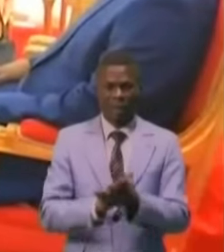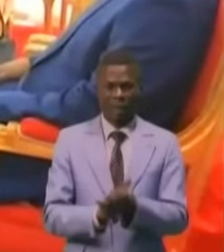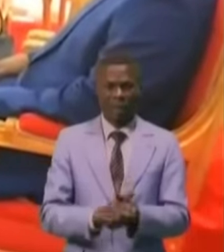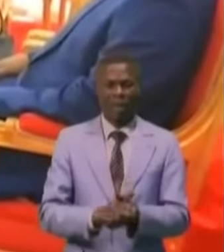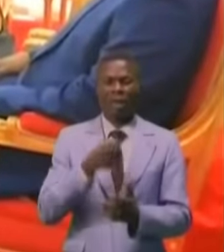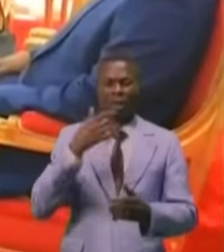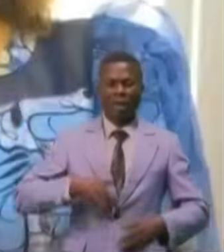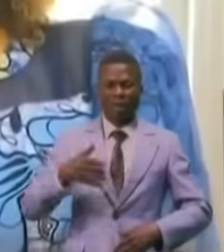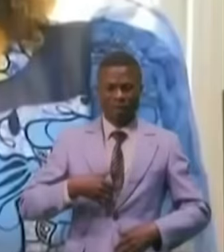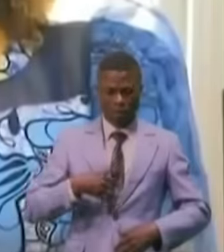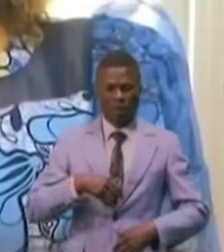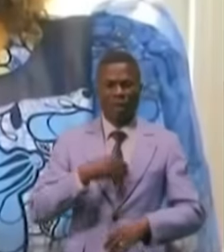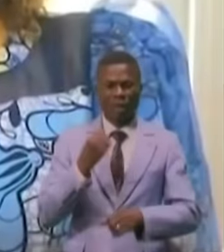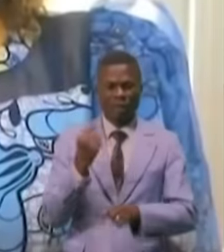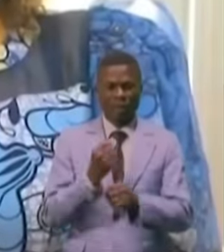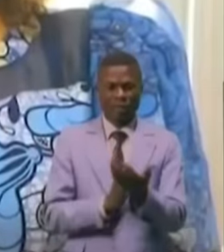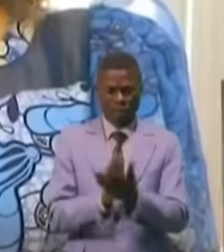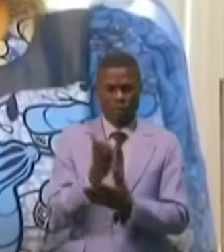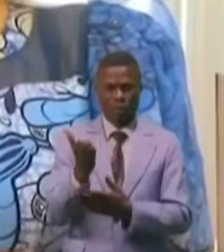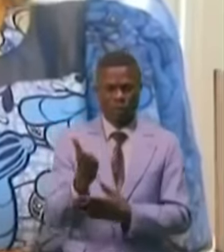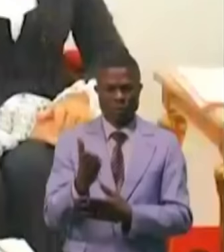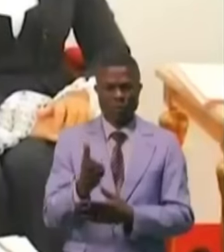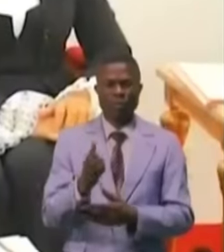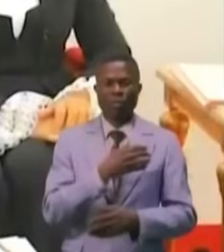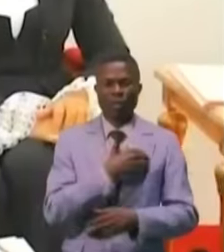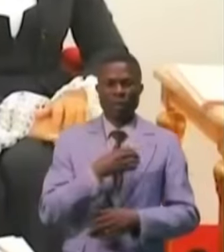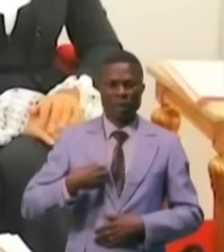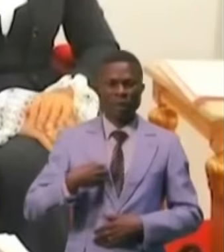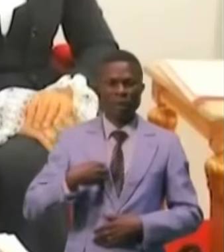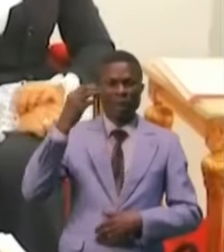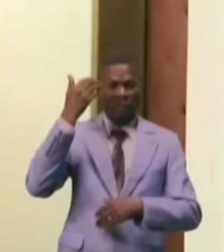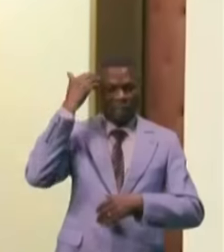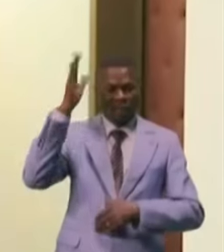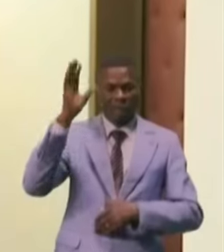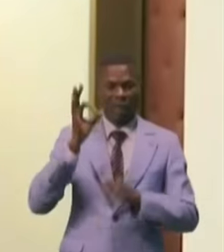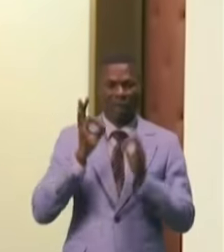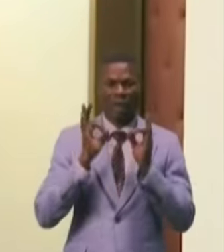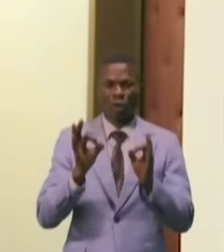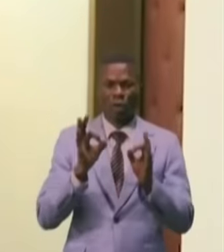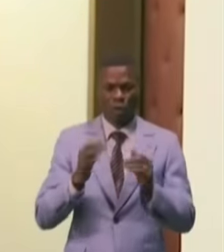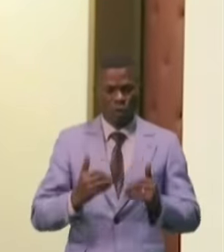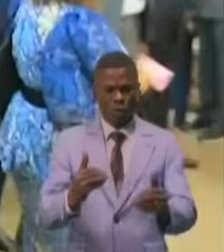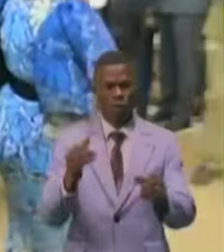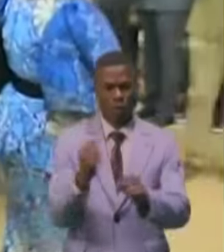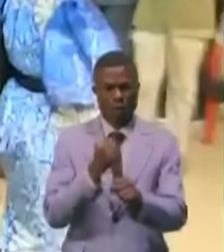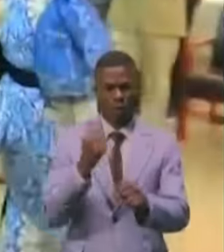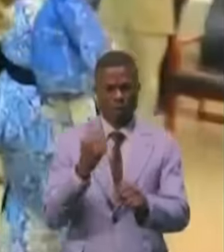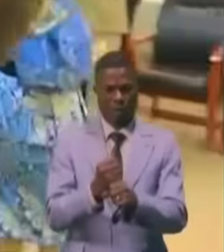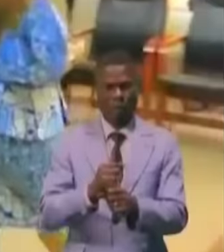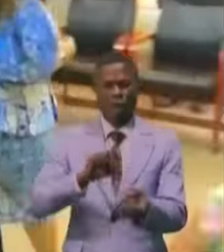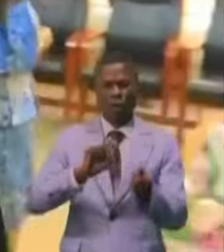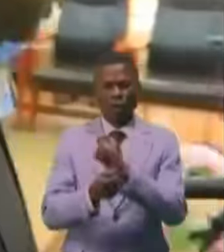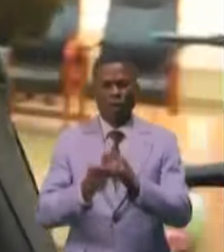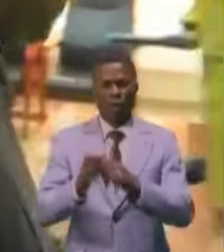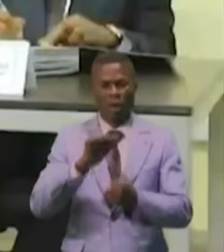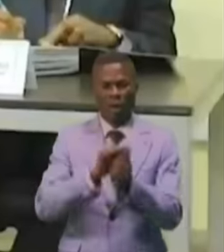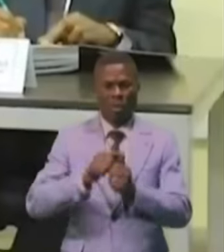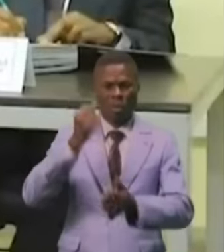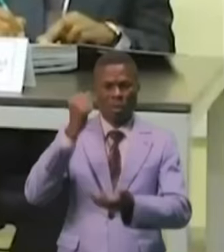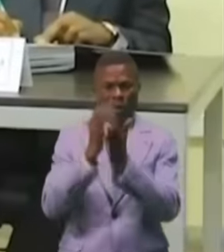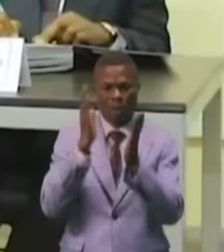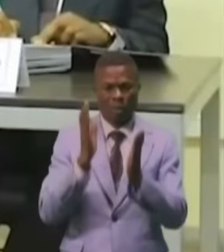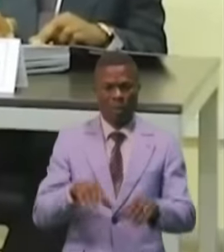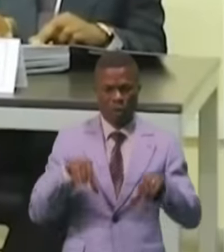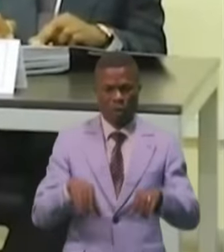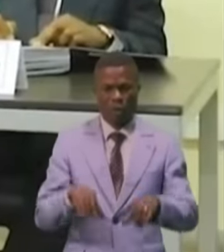sentiment du devoir accompli. Thérèse Wamba, ministre d'État, ministre des Affaires étrangères, poursuivra le travail de rayonnement de la diplomatie congolaise dans un